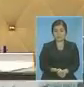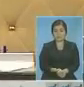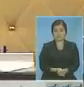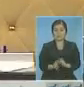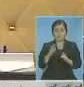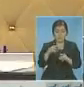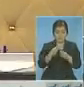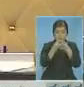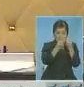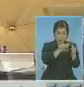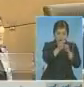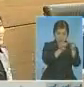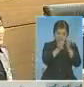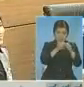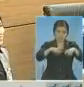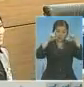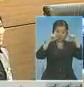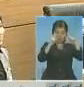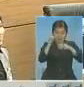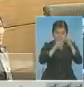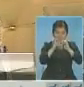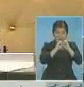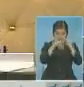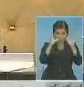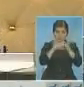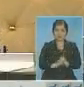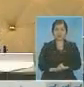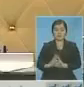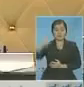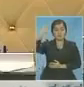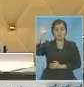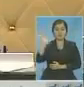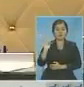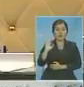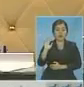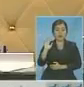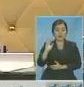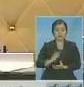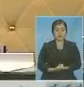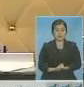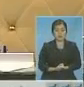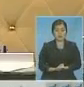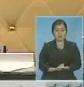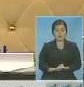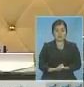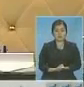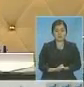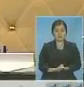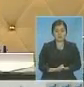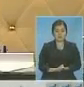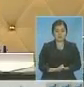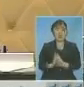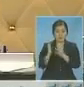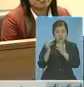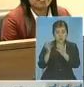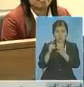ได้ใช้สิทธิ์แล้วท่านอธิบายชัดเจนท่านไม่ต้องประท้วงแทนท่านรังสีมาละผมให้สิทธิ์ท่านรังสีมาแล้วไงผมร